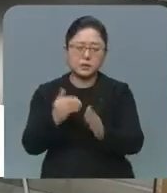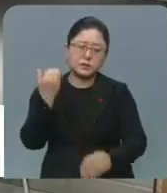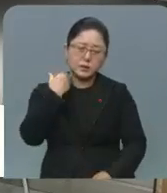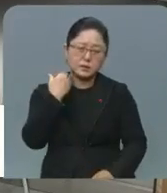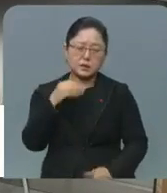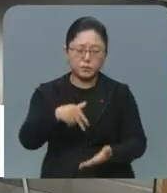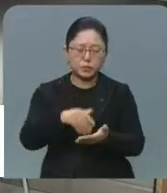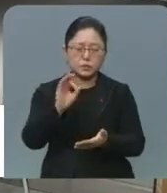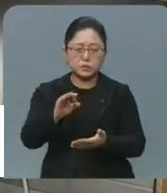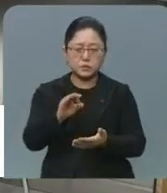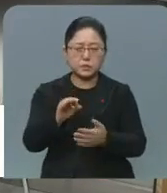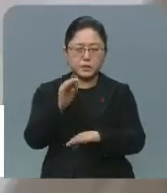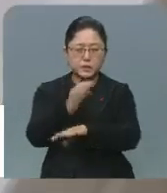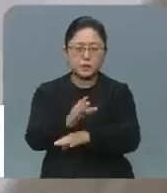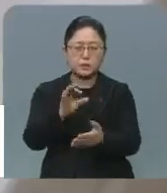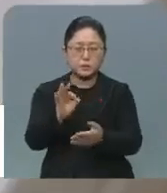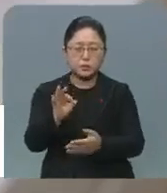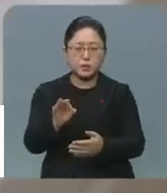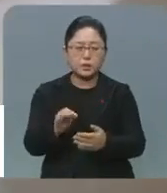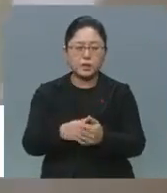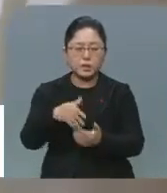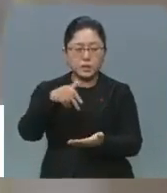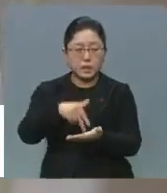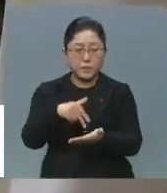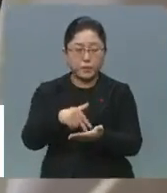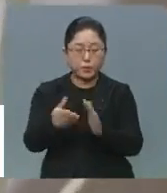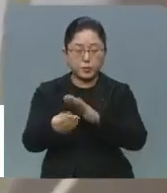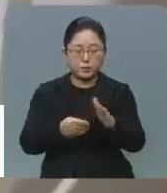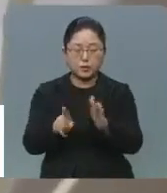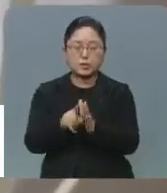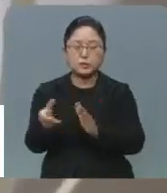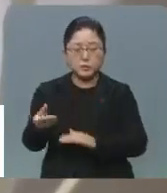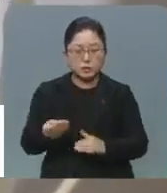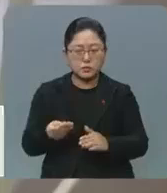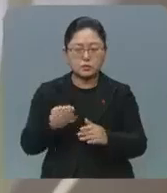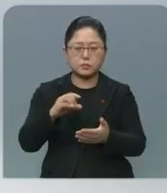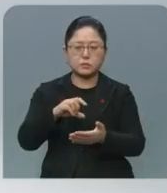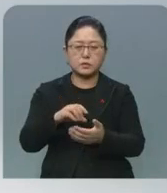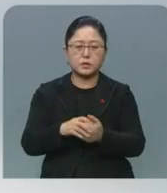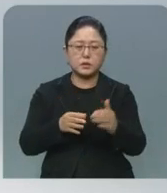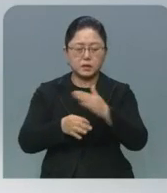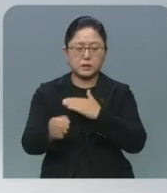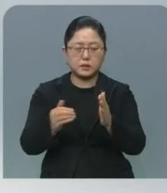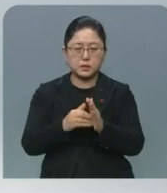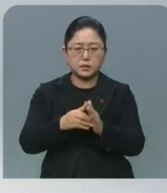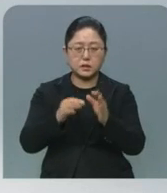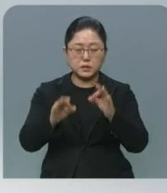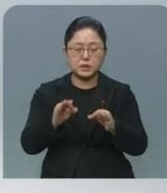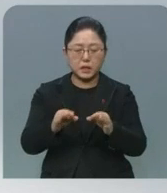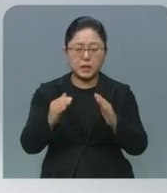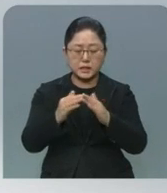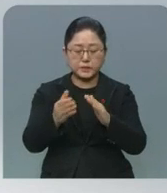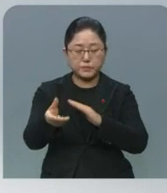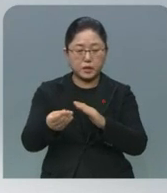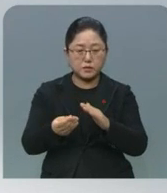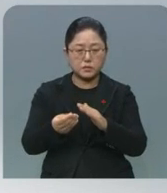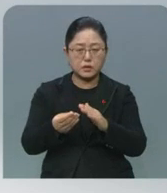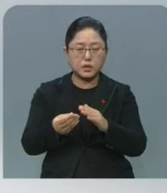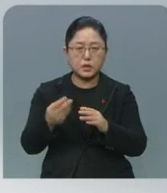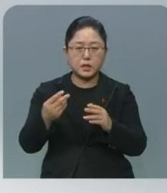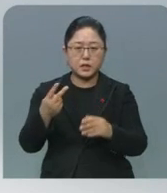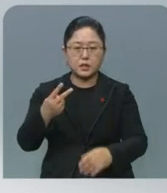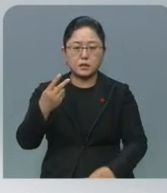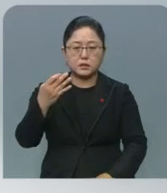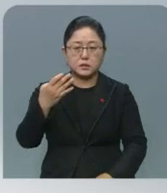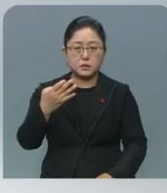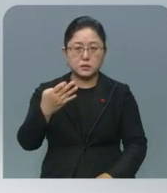전세보증금만으로는 부족한 아파트 매수 자금은 주택담보대출이나 신용대출로 충당했습니다. 이 때문에 은행의 가계대출 잔액이 지난 2004년